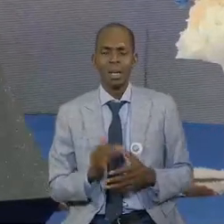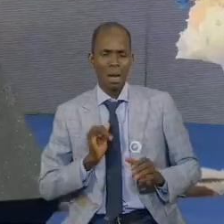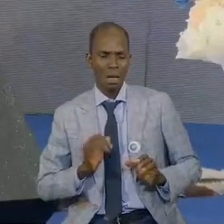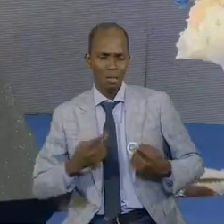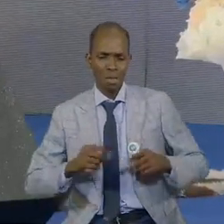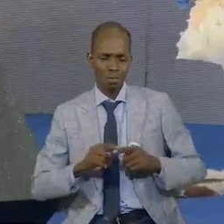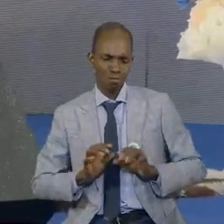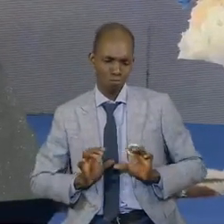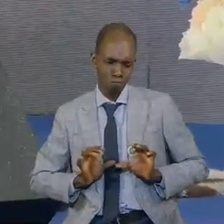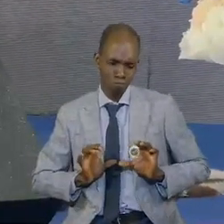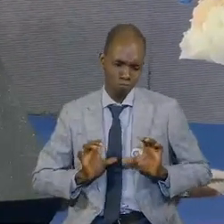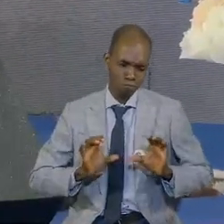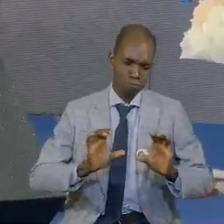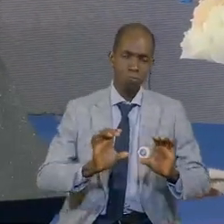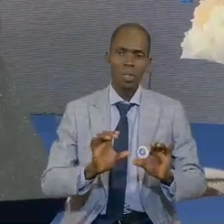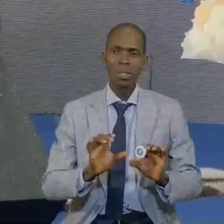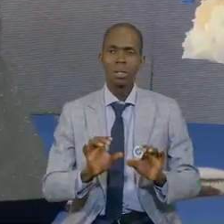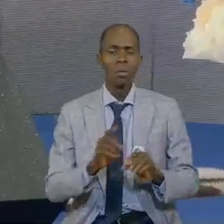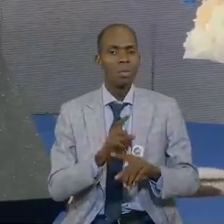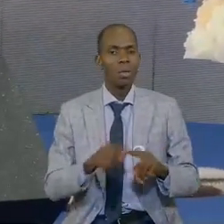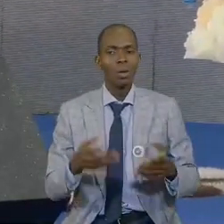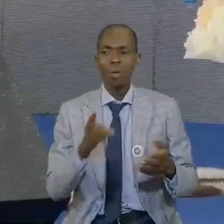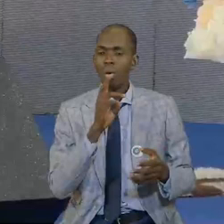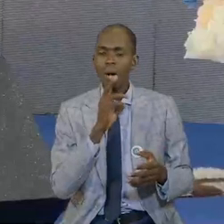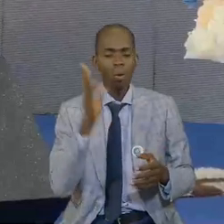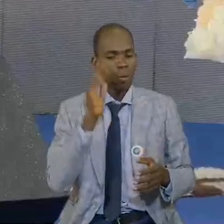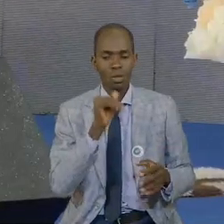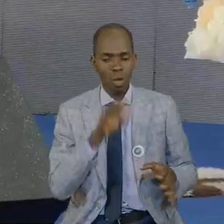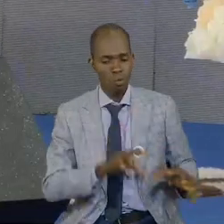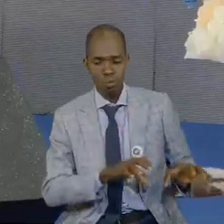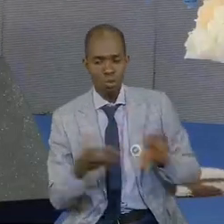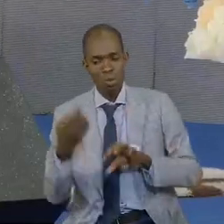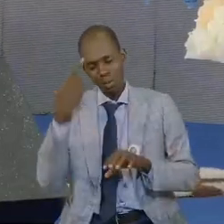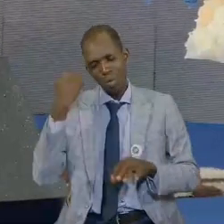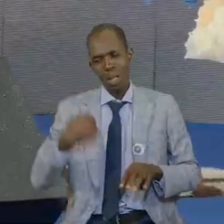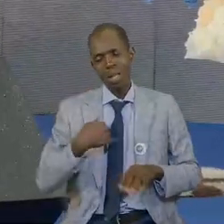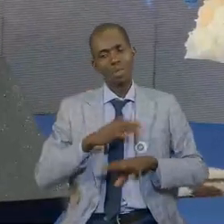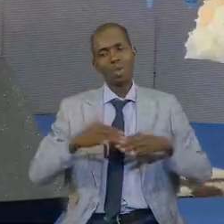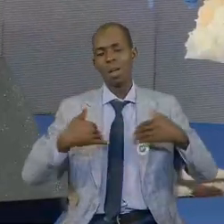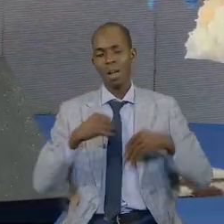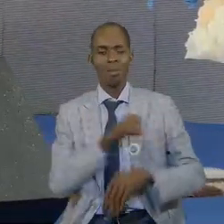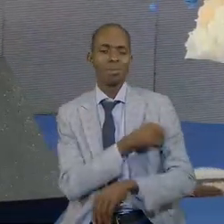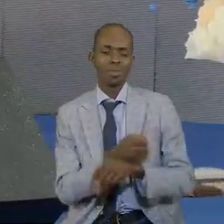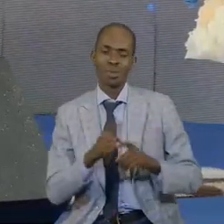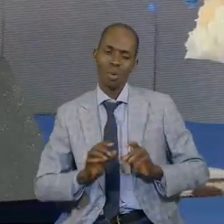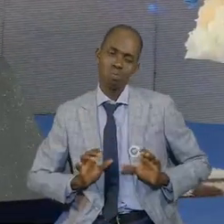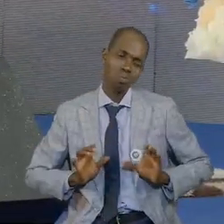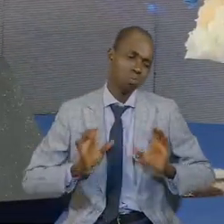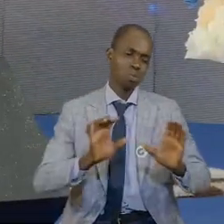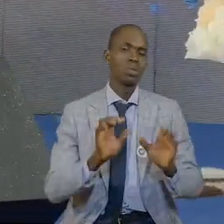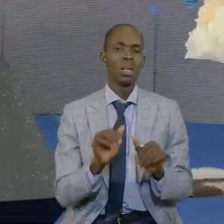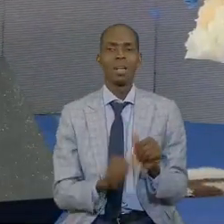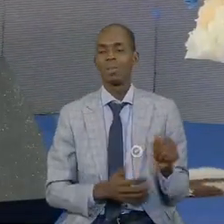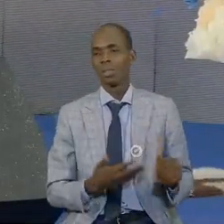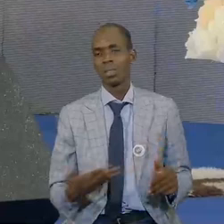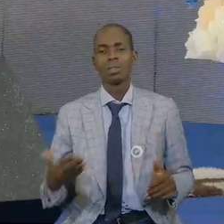Je pousse le tonneau. The water will not flow out because I don't have the strength to push everything. L'eau n'arrive pas à être vidée parce que